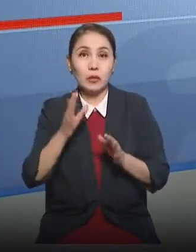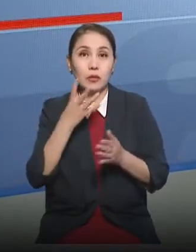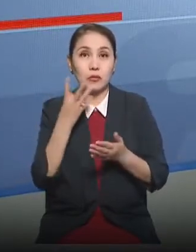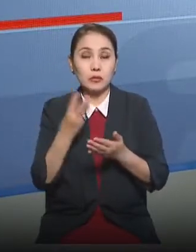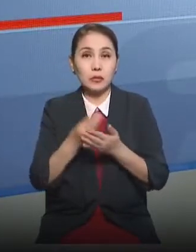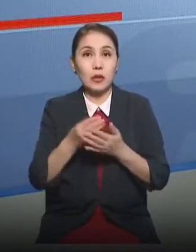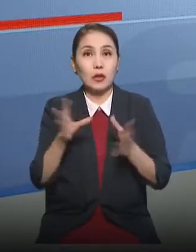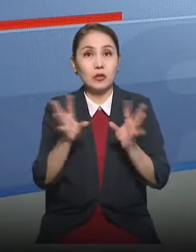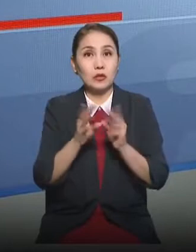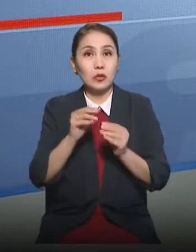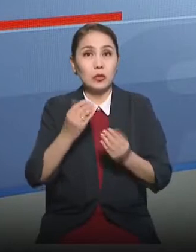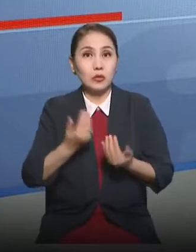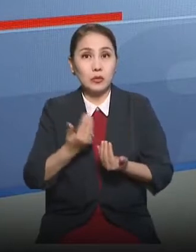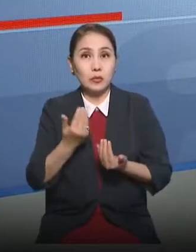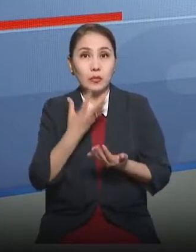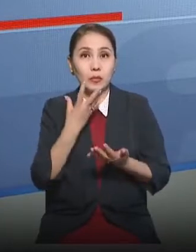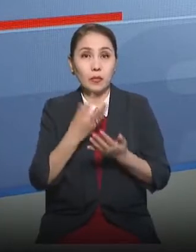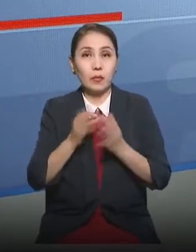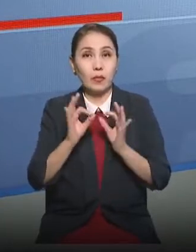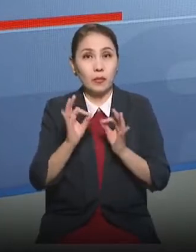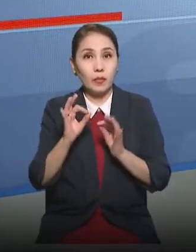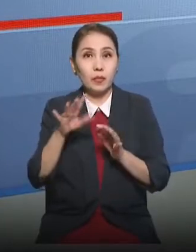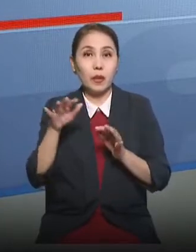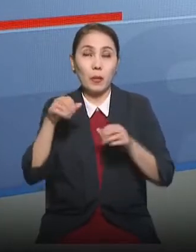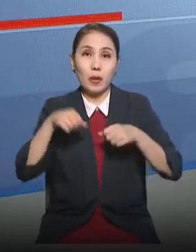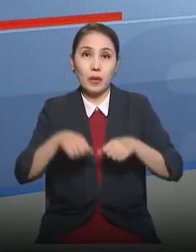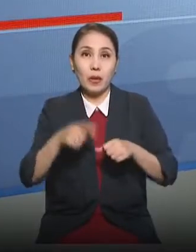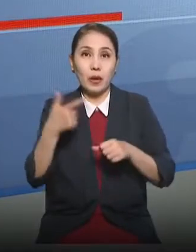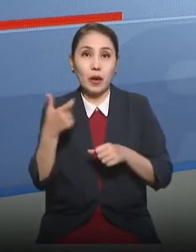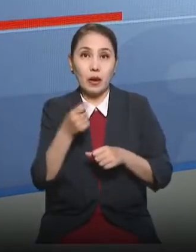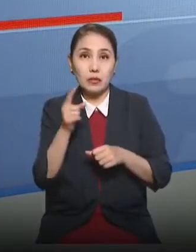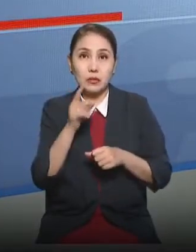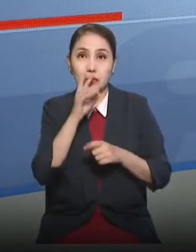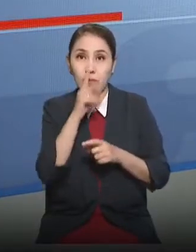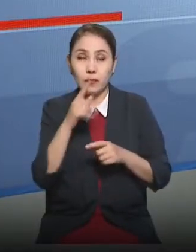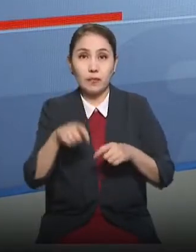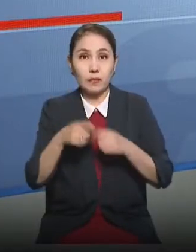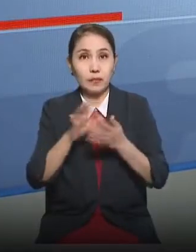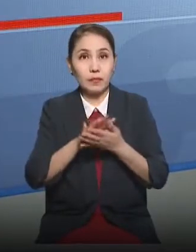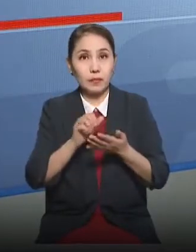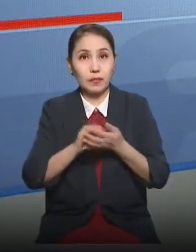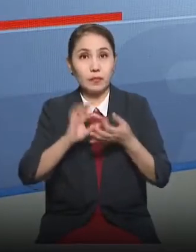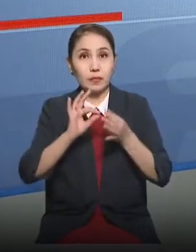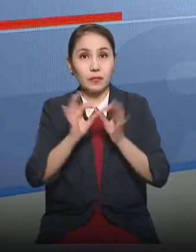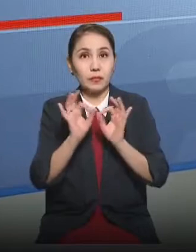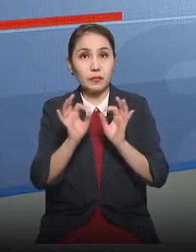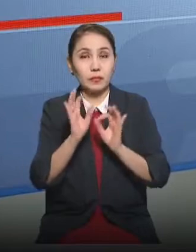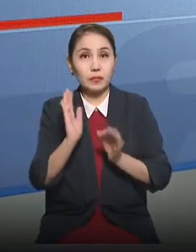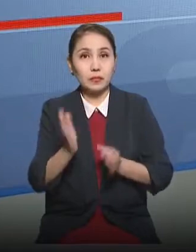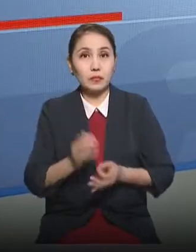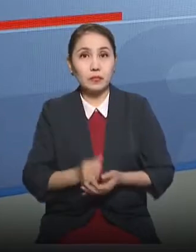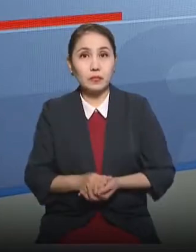наших соотечественников элементарных норм и правил пользования газом. Все детали в репортаже Наргиз Шейсламовой.